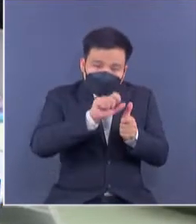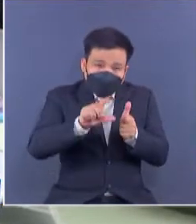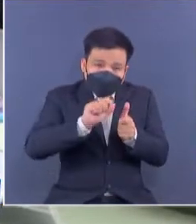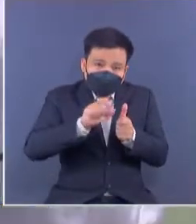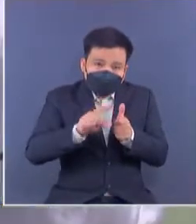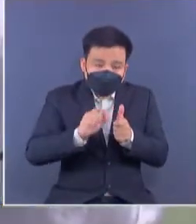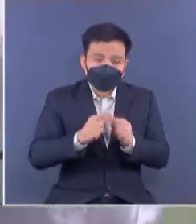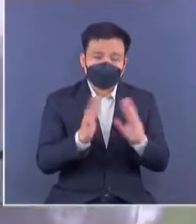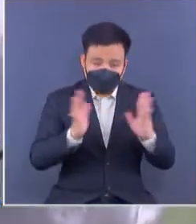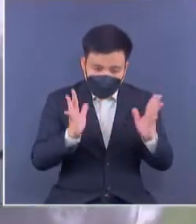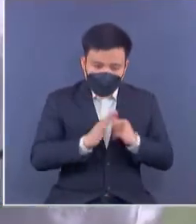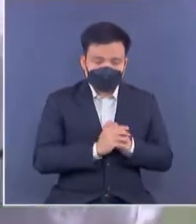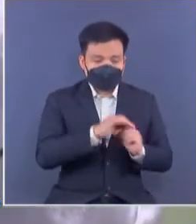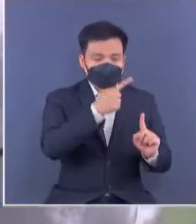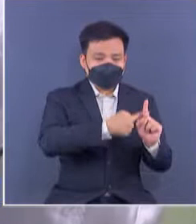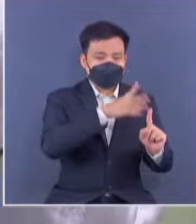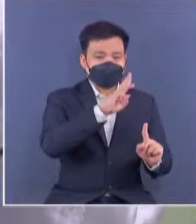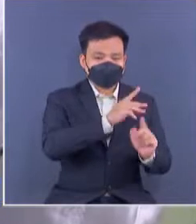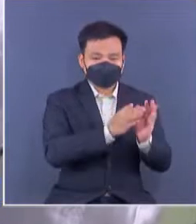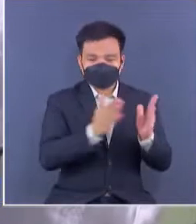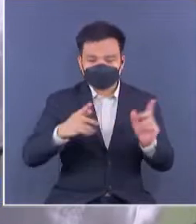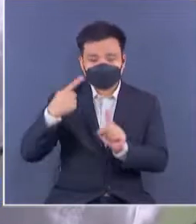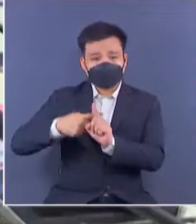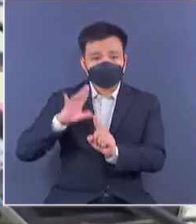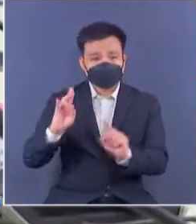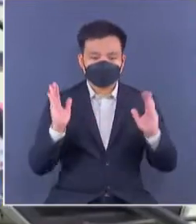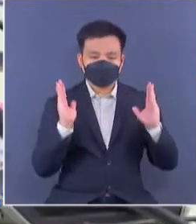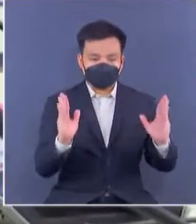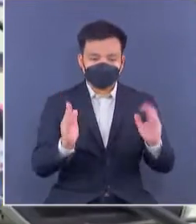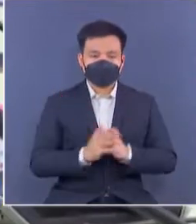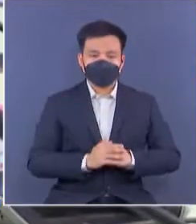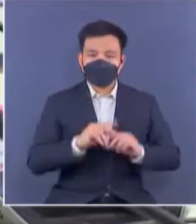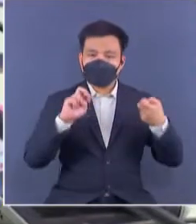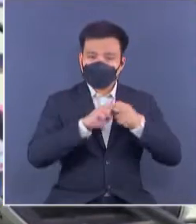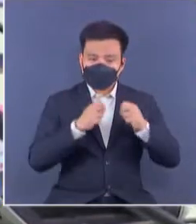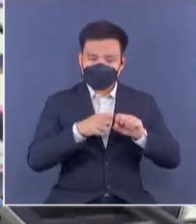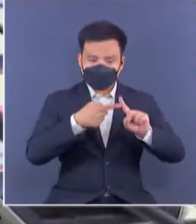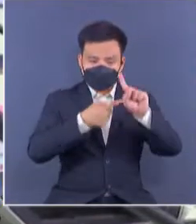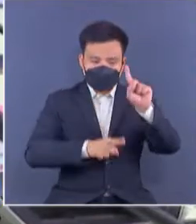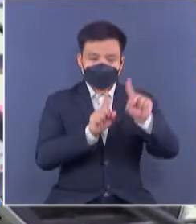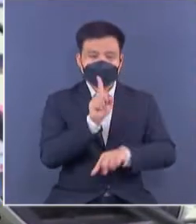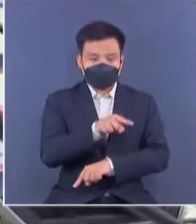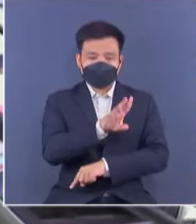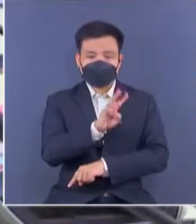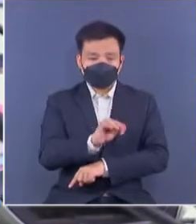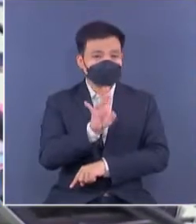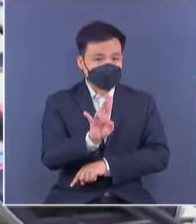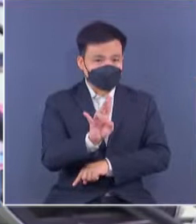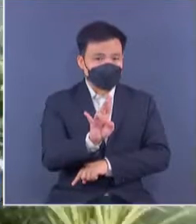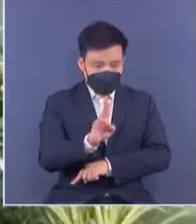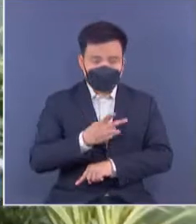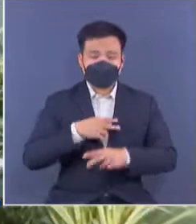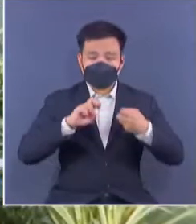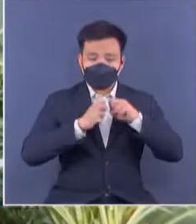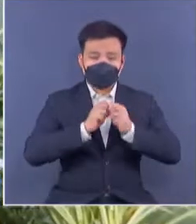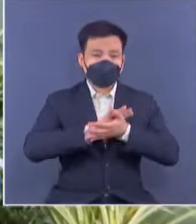แต่9มิถุนายนจนถึง 9กรกฎาคมที่ผ่านมานะคะ1067เรื่องจาก 1067เรื่องยา